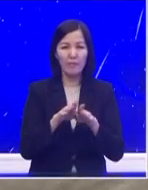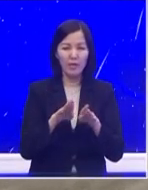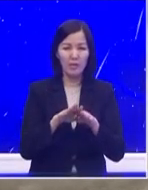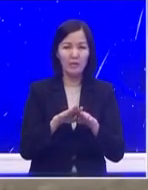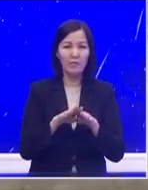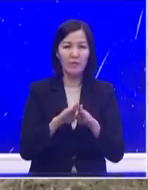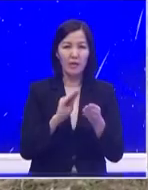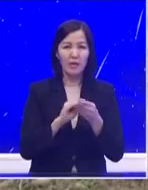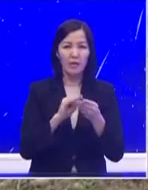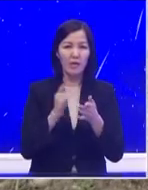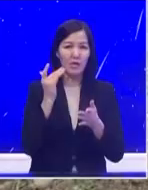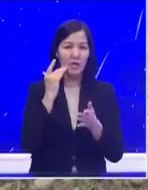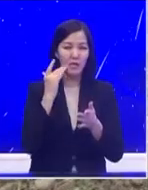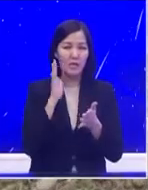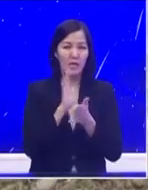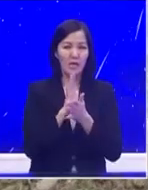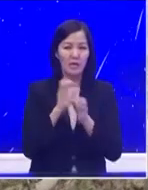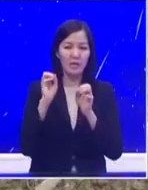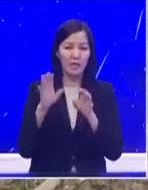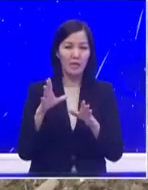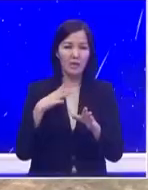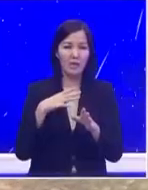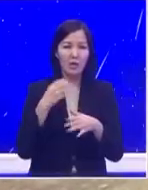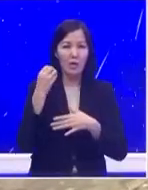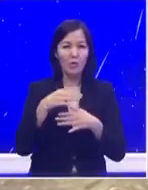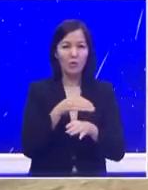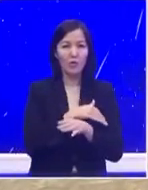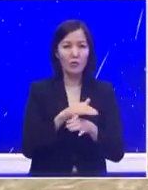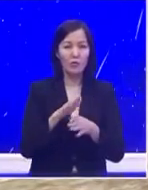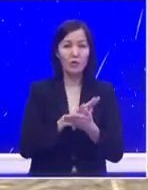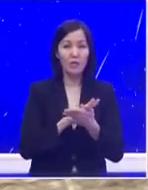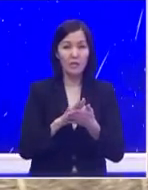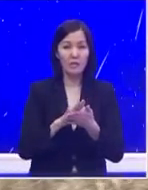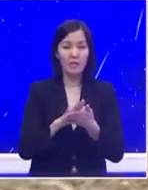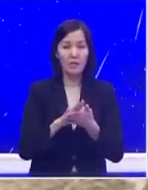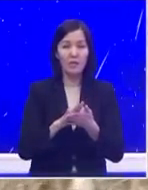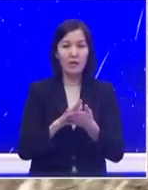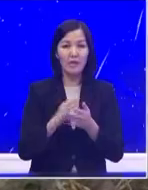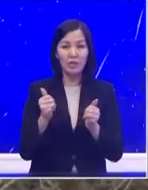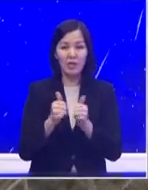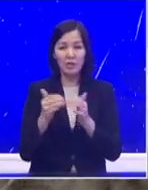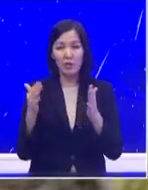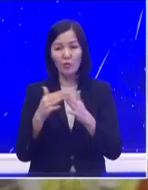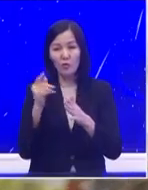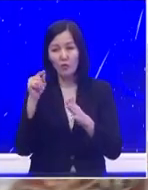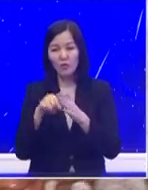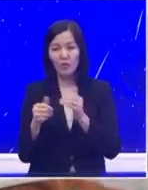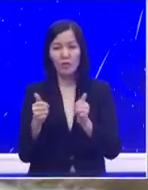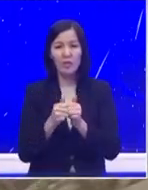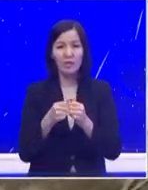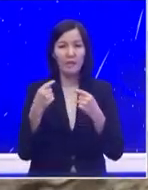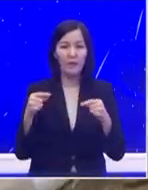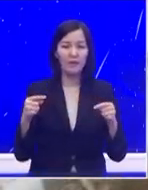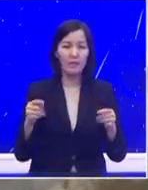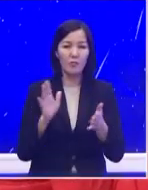жерлерде шығарылмаған тұрмыстық қалдықтар жатыр. Орталық көшелері таза болып көрінгенімен маңындағы үйлердің арасында көрініс